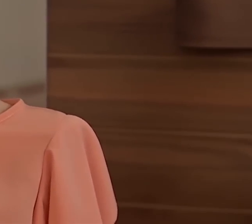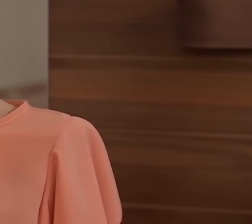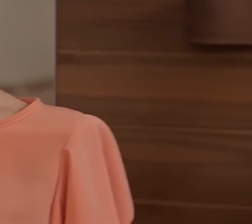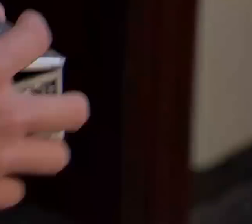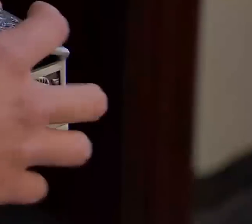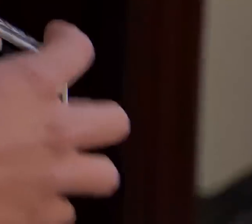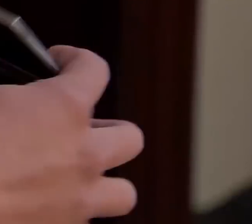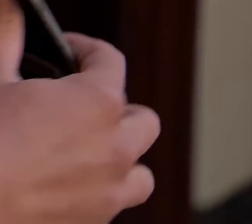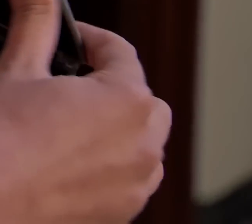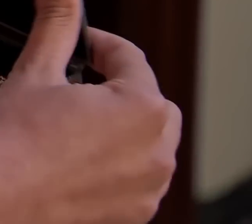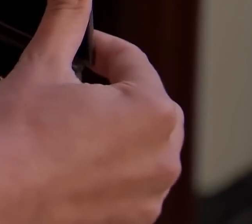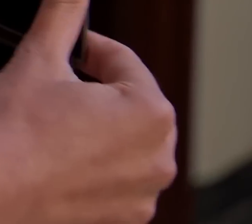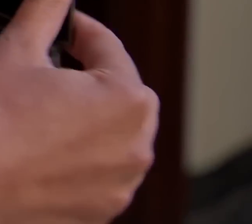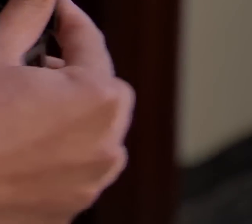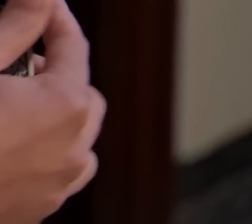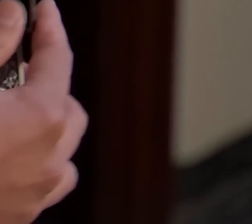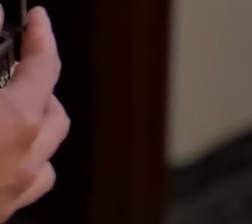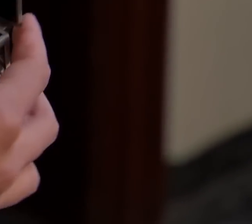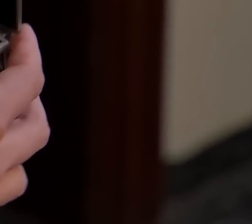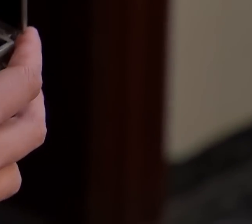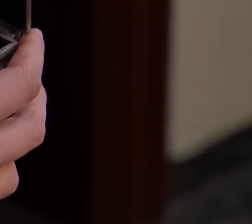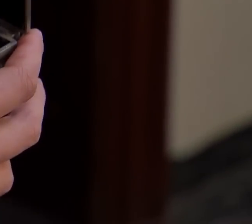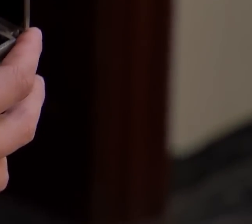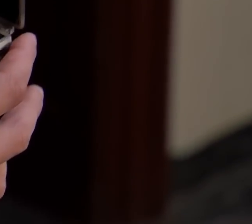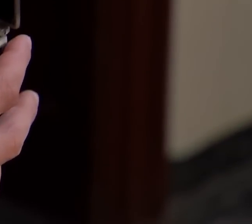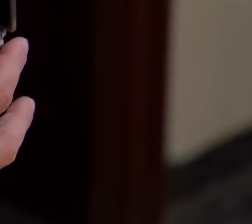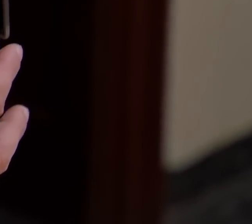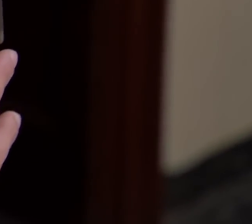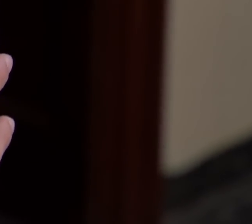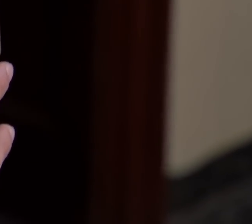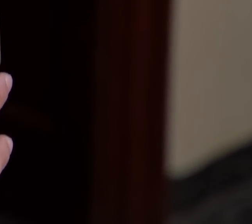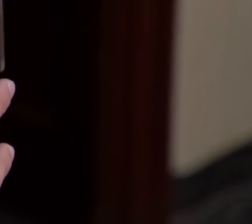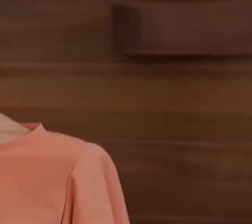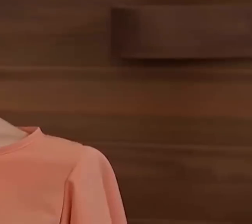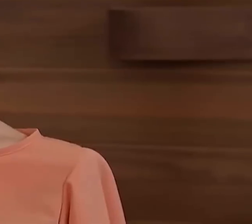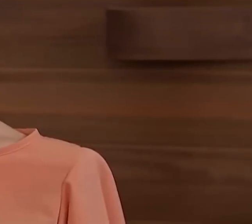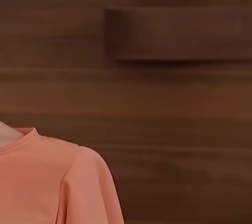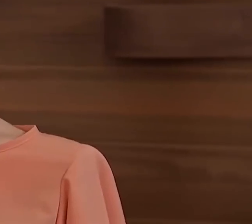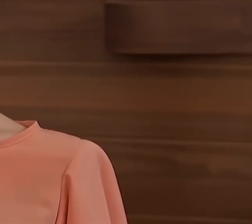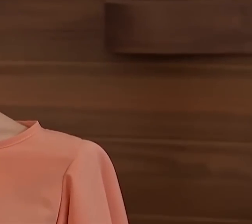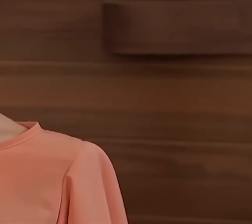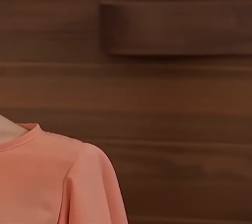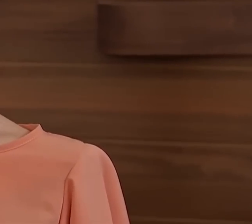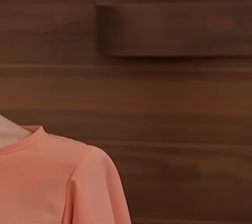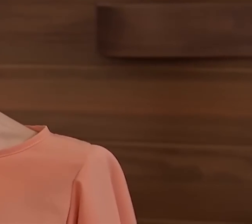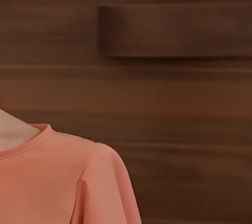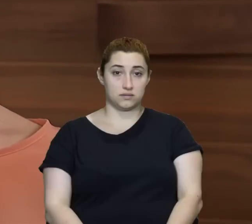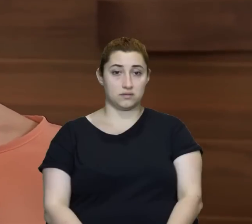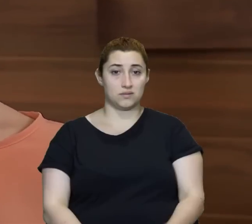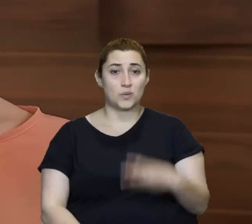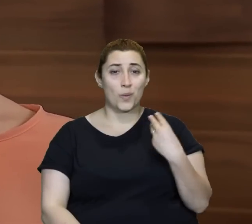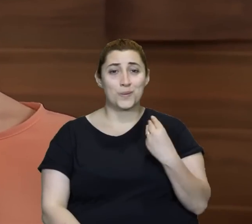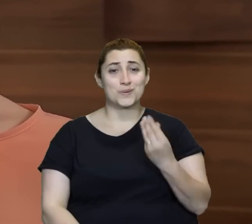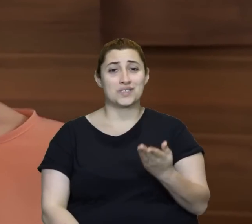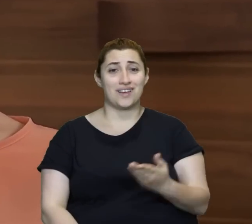Zehra sandık şeklindeki kutuyu açtı. İçinde kırmızı mercan taşlı bir tarak toka var. Çok